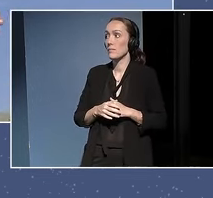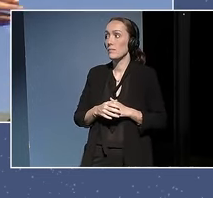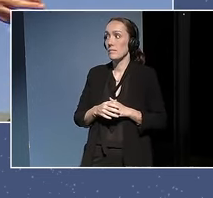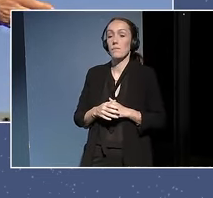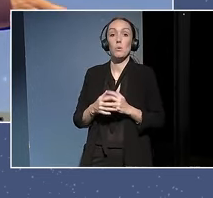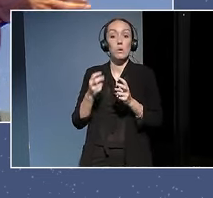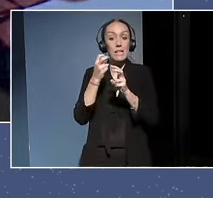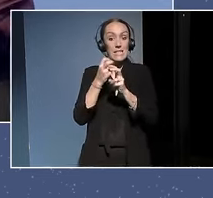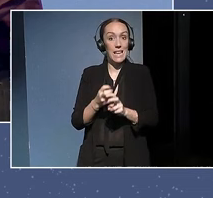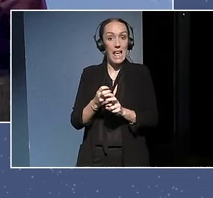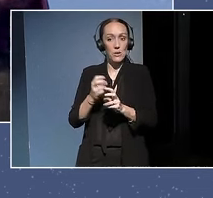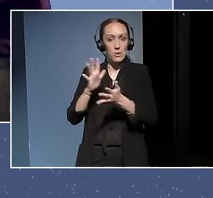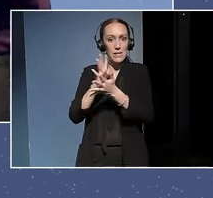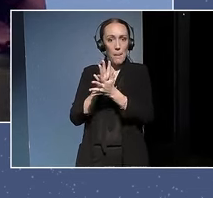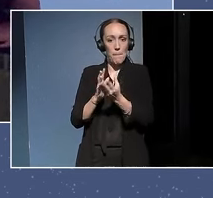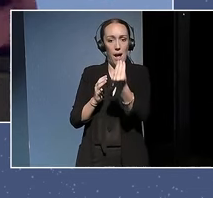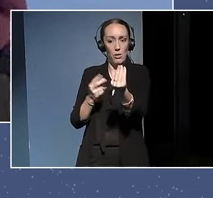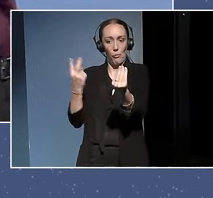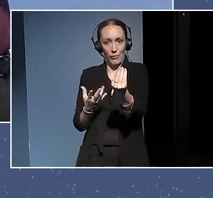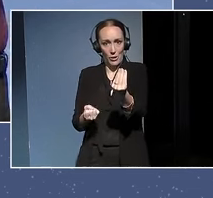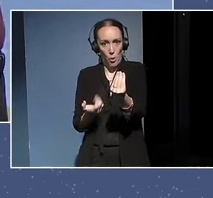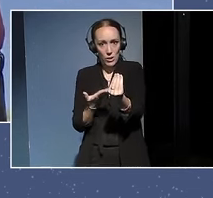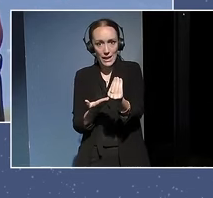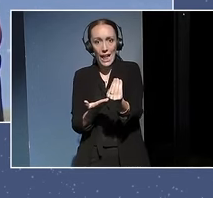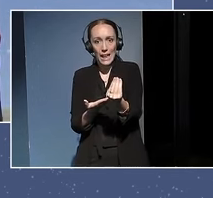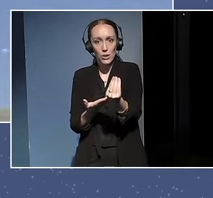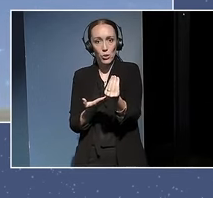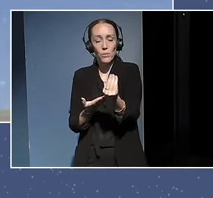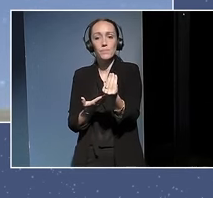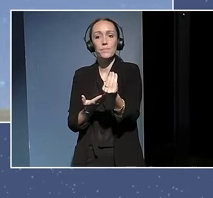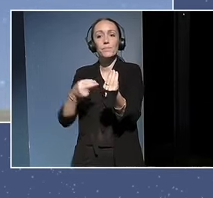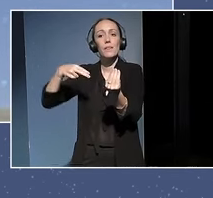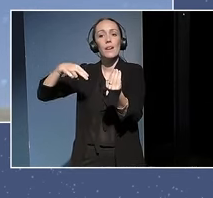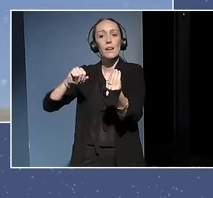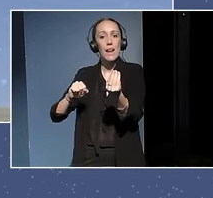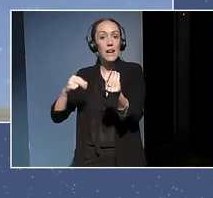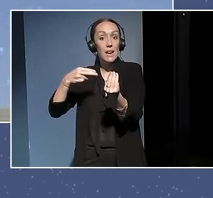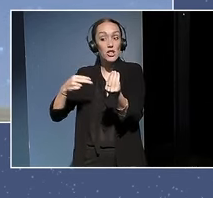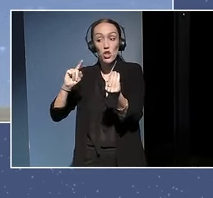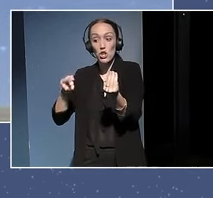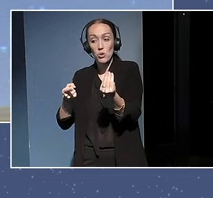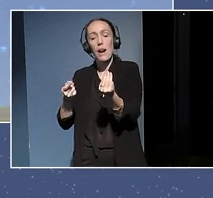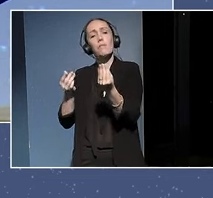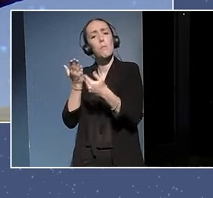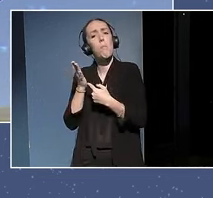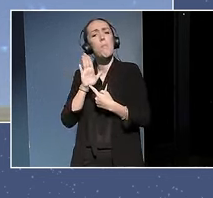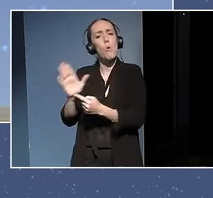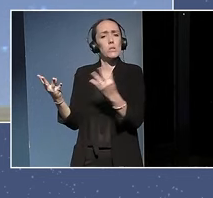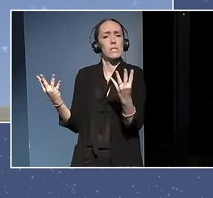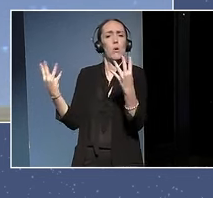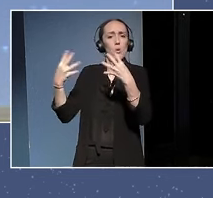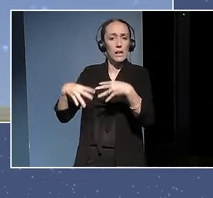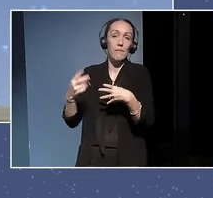scheletro stampato m National Geographic riesce ad organizzare una mostra cioè gliela